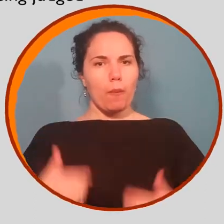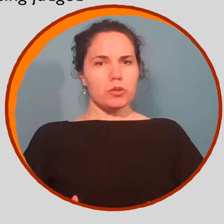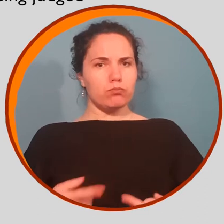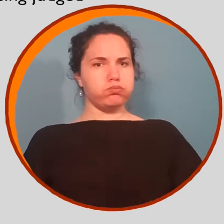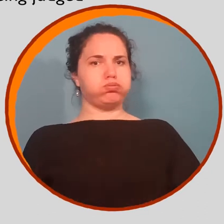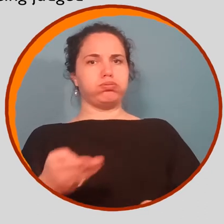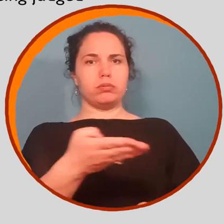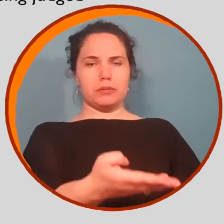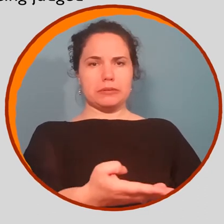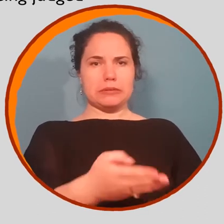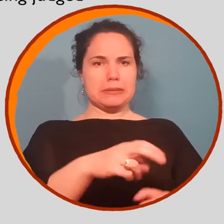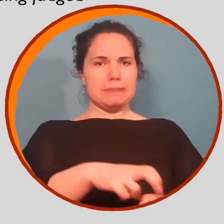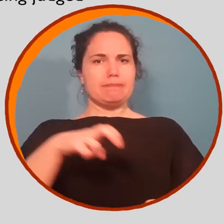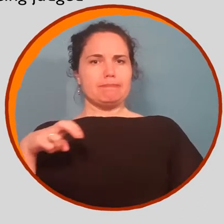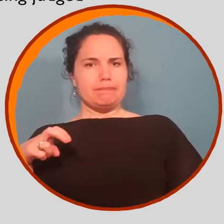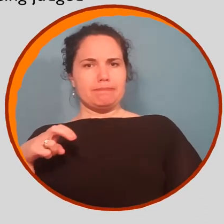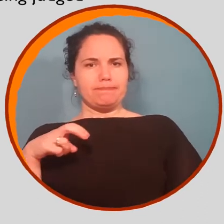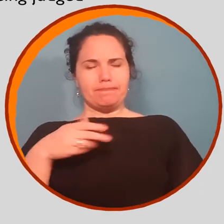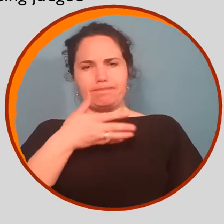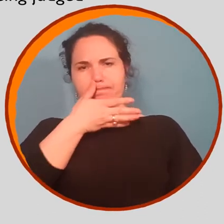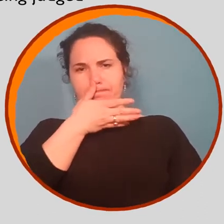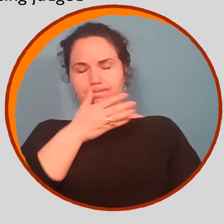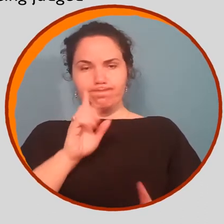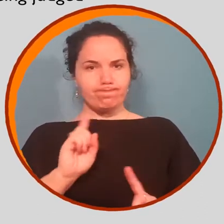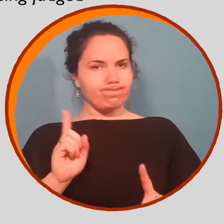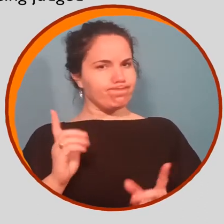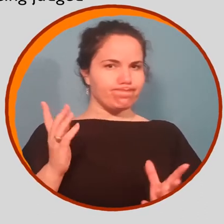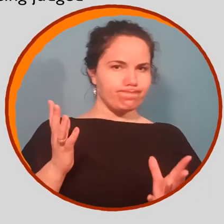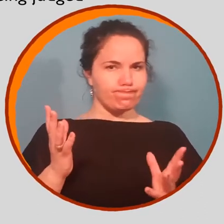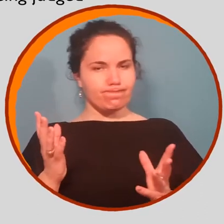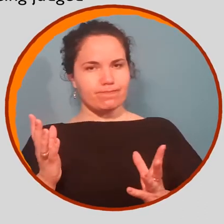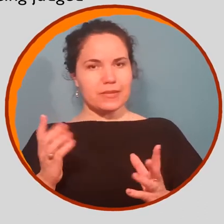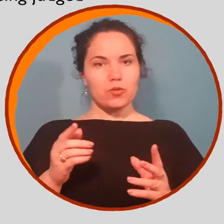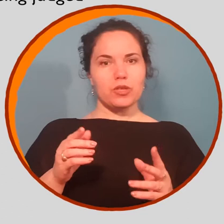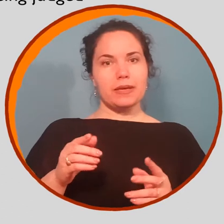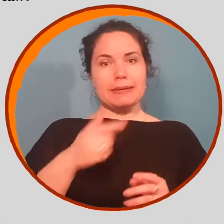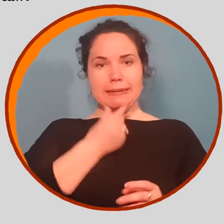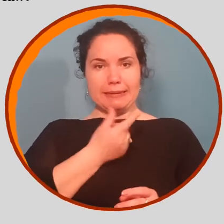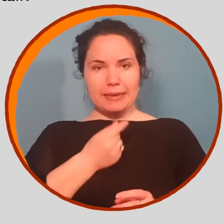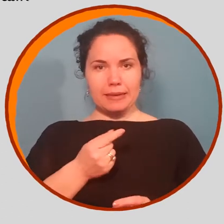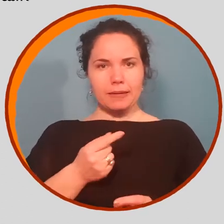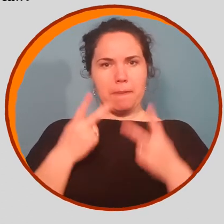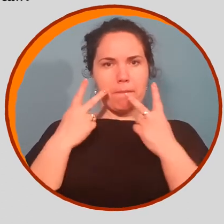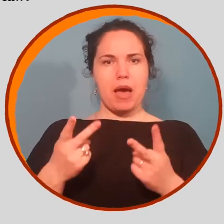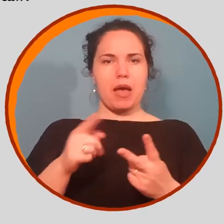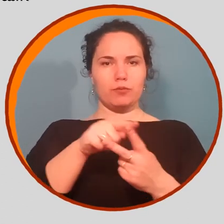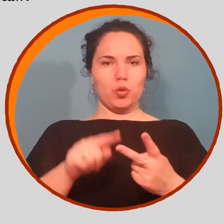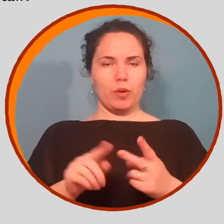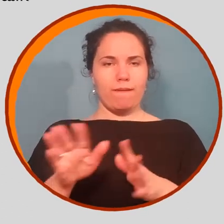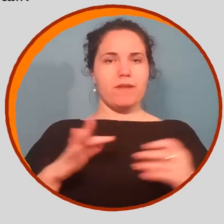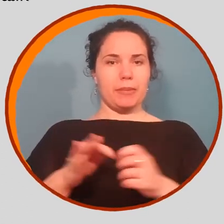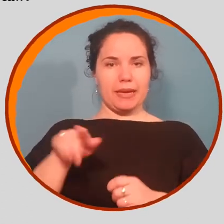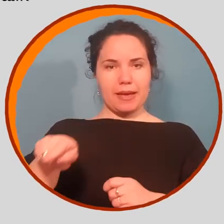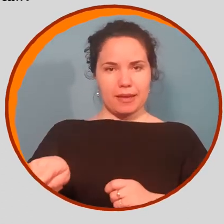ndjesinë e të qenit të pranuar, ndjesinë e të ndarit të gjërave personale pa qenë të gjykuar apo të